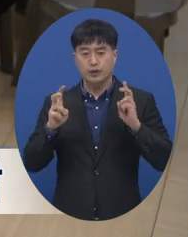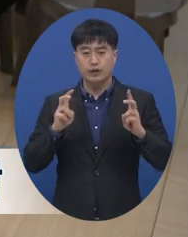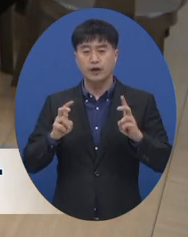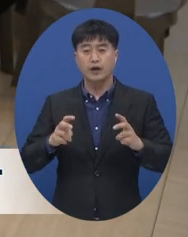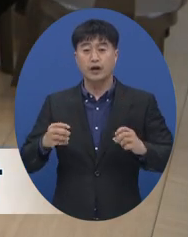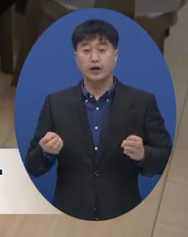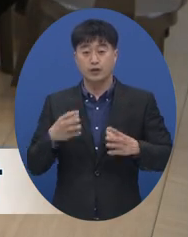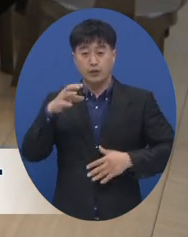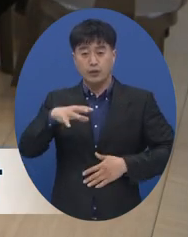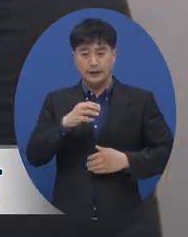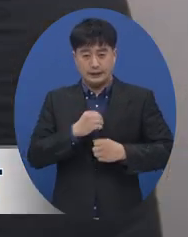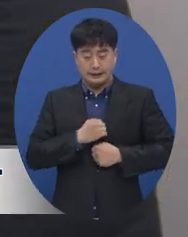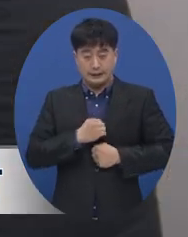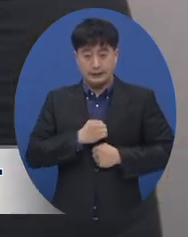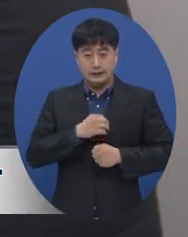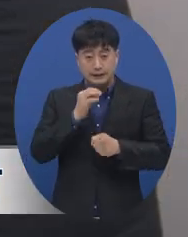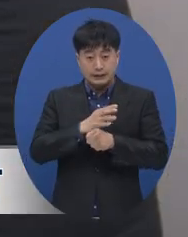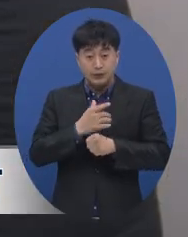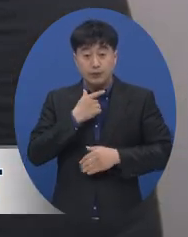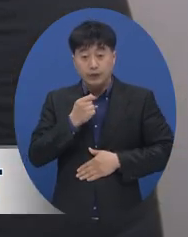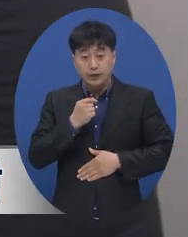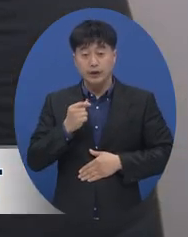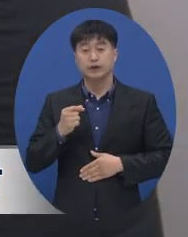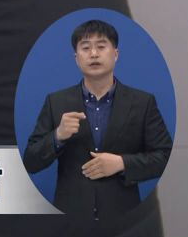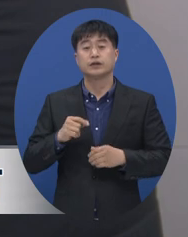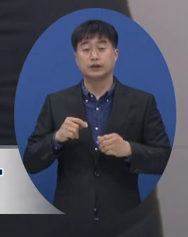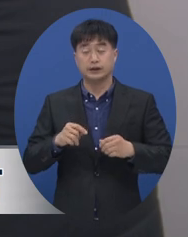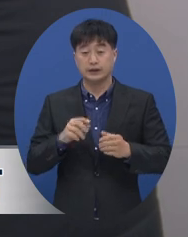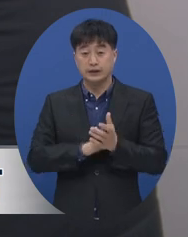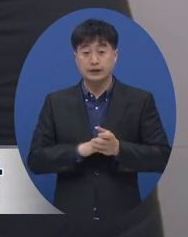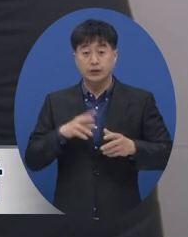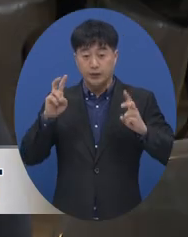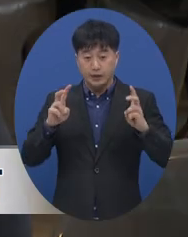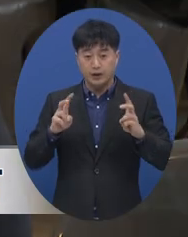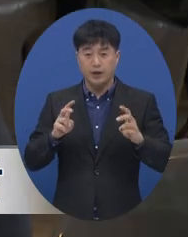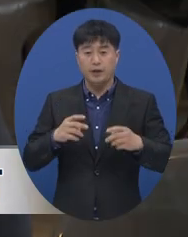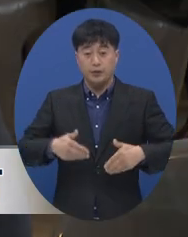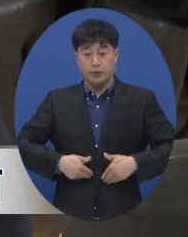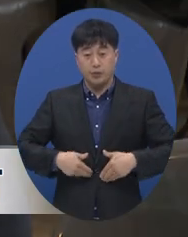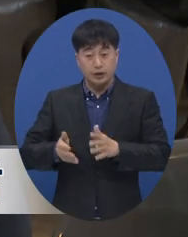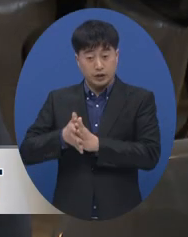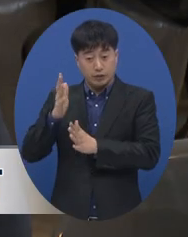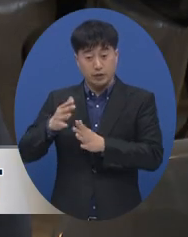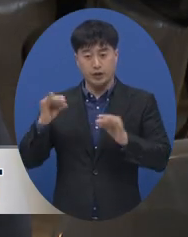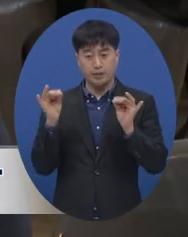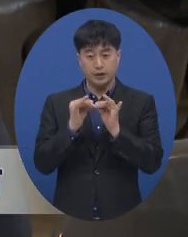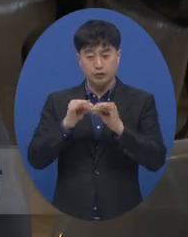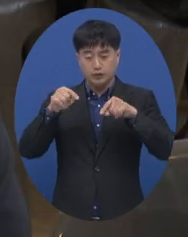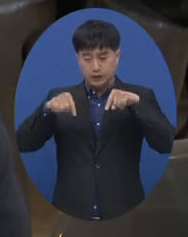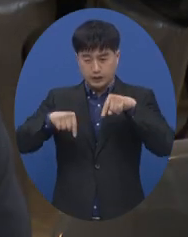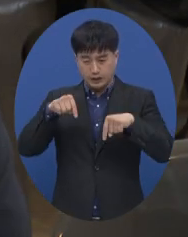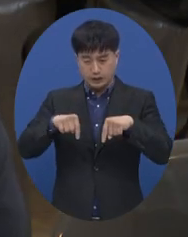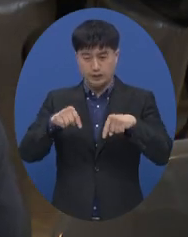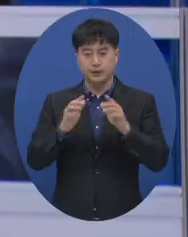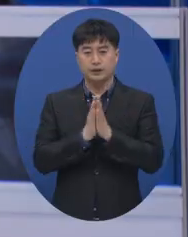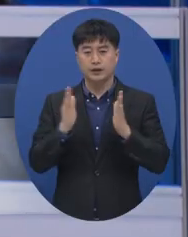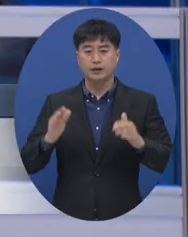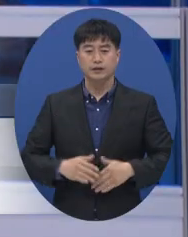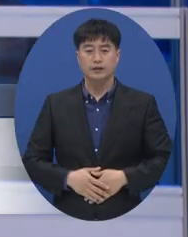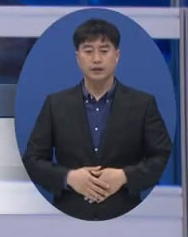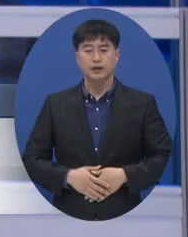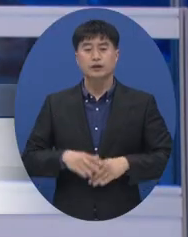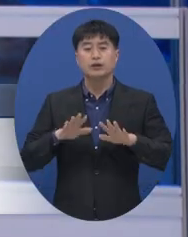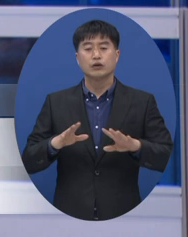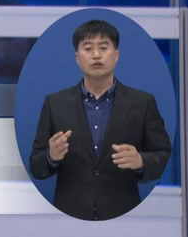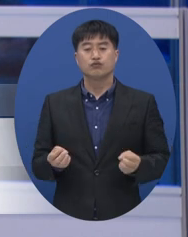안정적인 구매처를 찾는 살짝 경제 기업과 필요한 상품을 구매하기 위한 공공기관 나의 맞춤형 상담이 이루어 졌습니다 이런